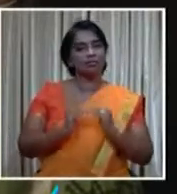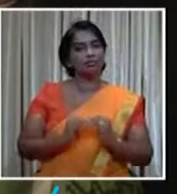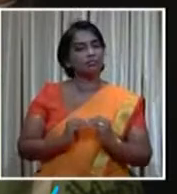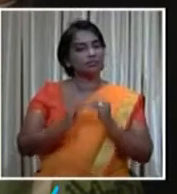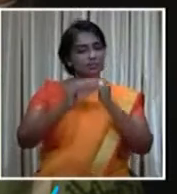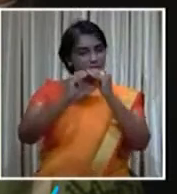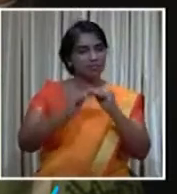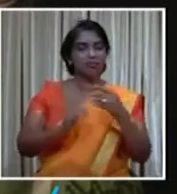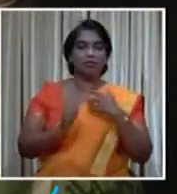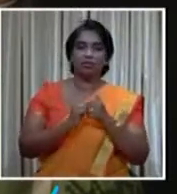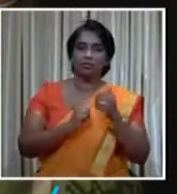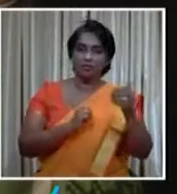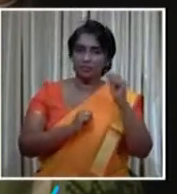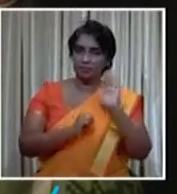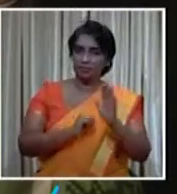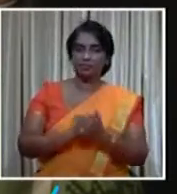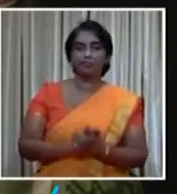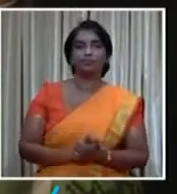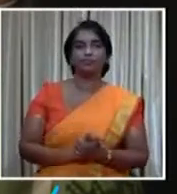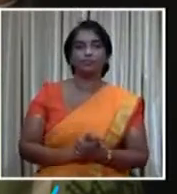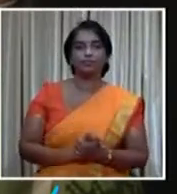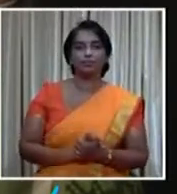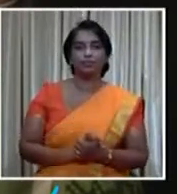ගොඩනැගීමත් සිදු කරමින් සිටී.